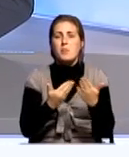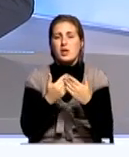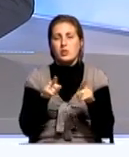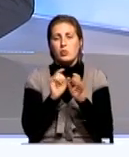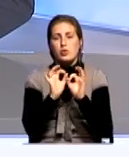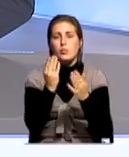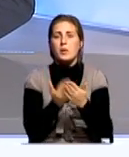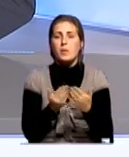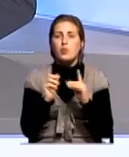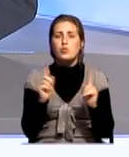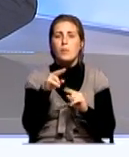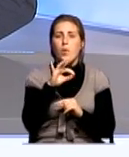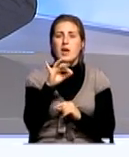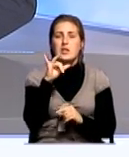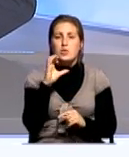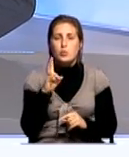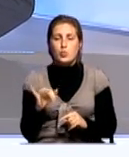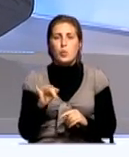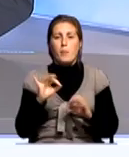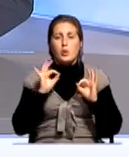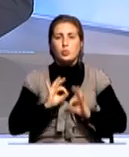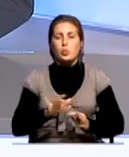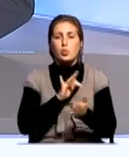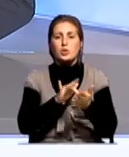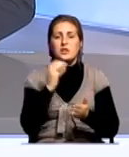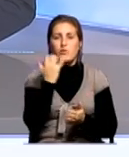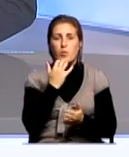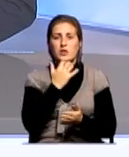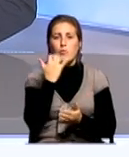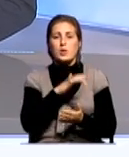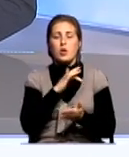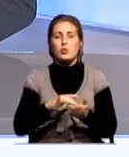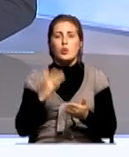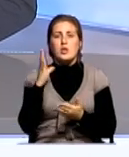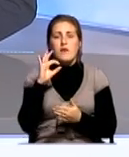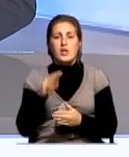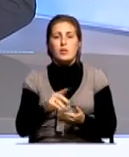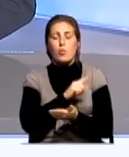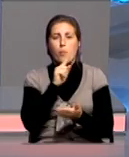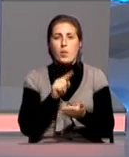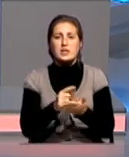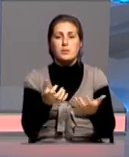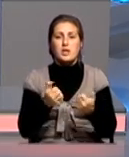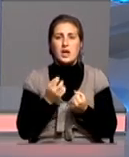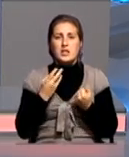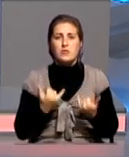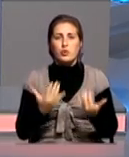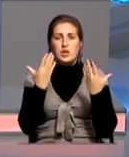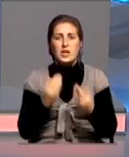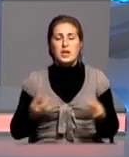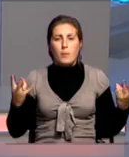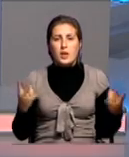пример что по иску прокуратуры города Симферополя Симферопольский городской совет обязан принять на сегодняшний день